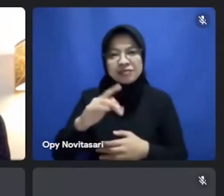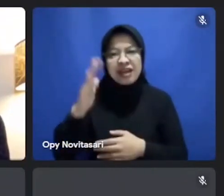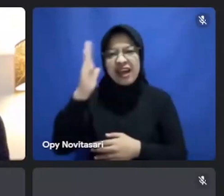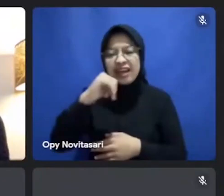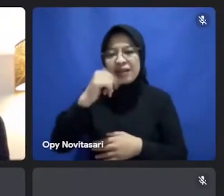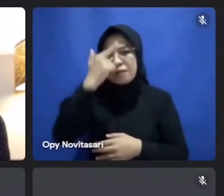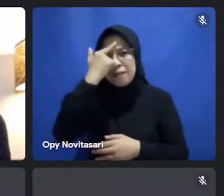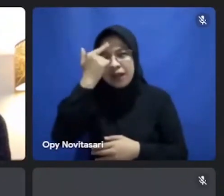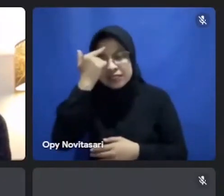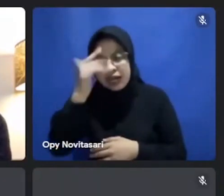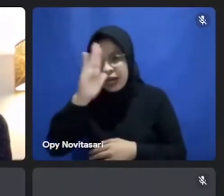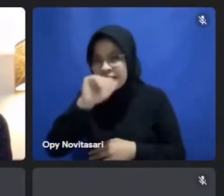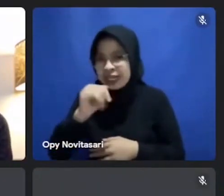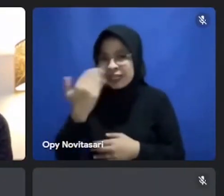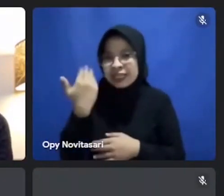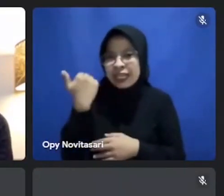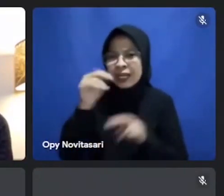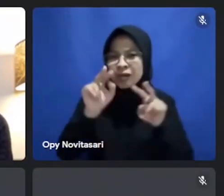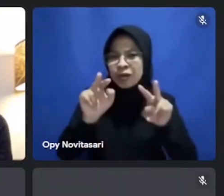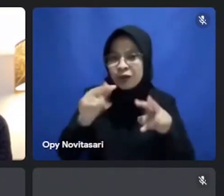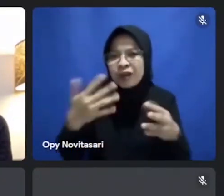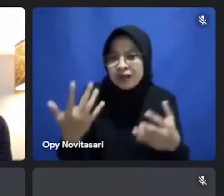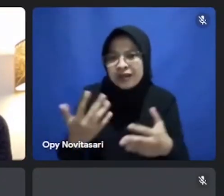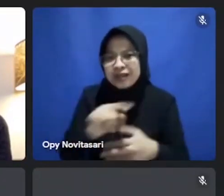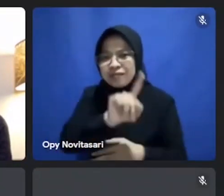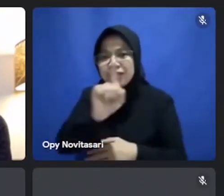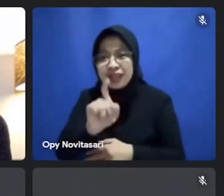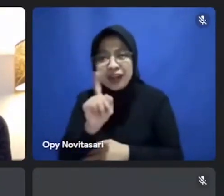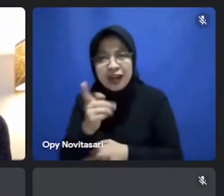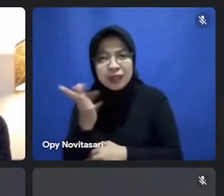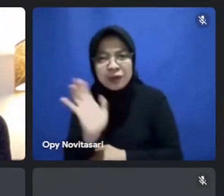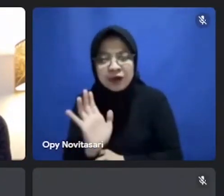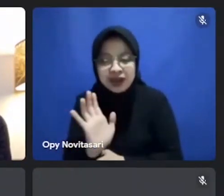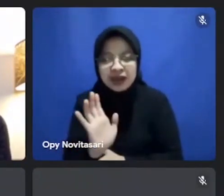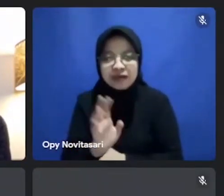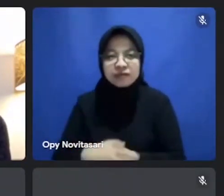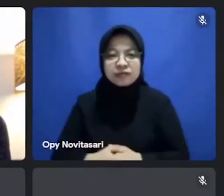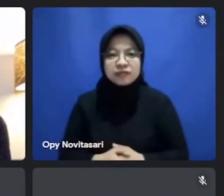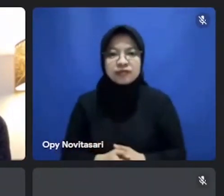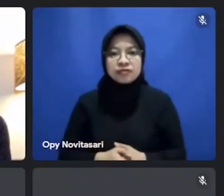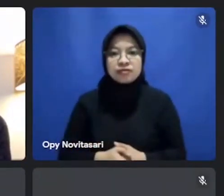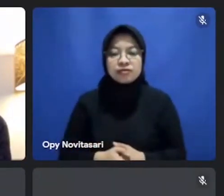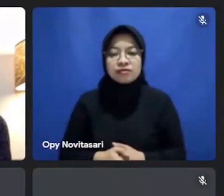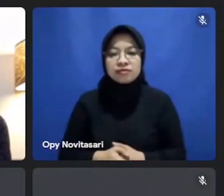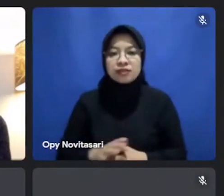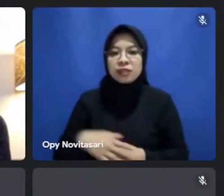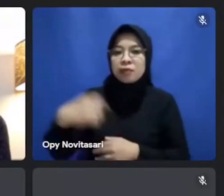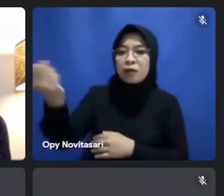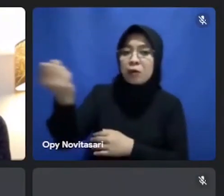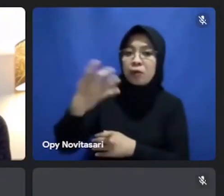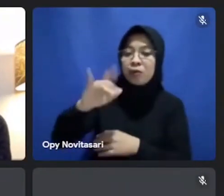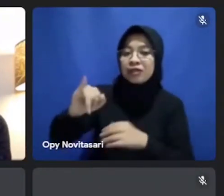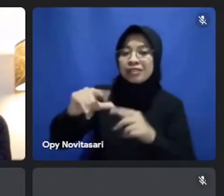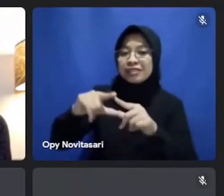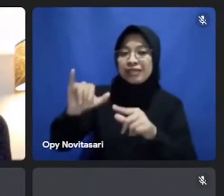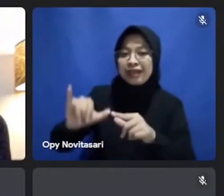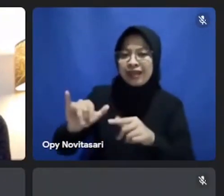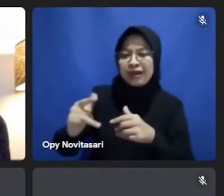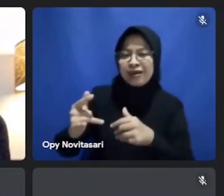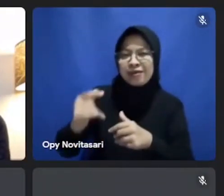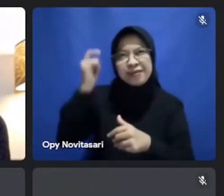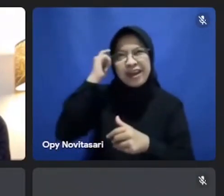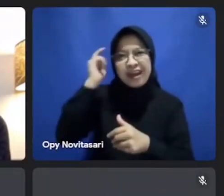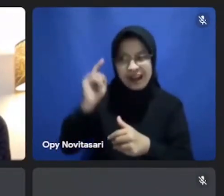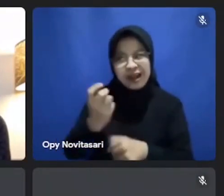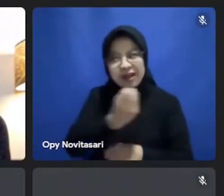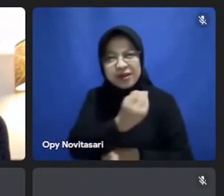e nonton tadian rekaman video kuliah disampaikan o mas saya pikir banyak sekali hal yang sifatnya